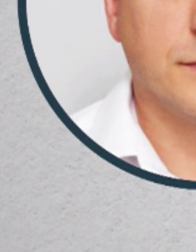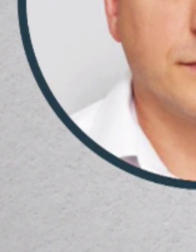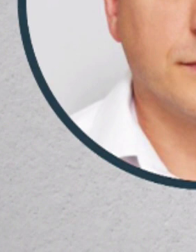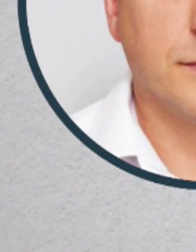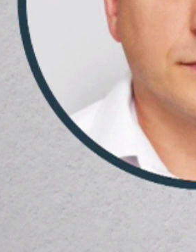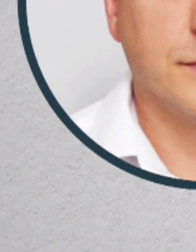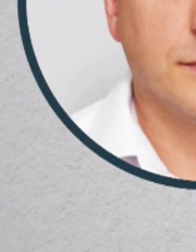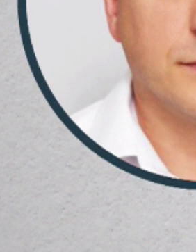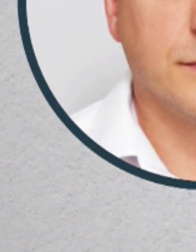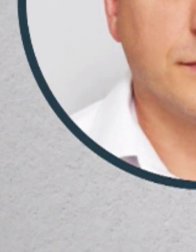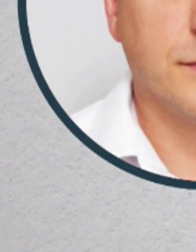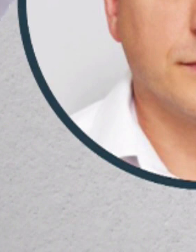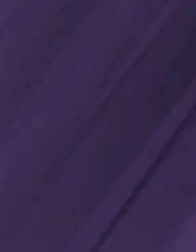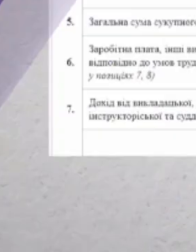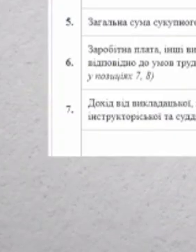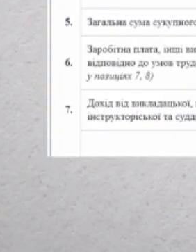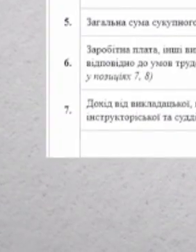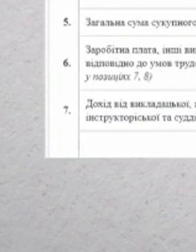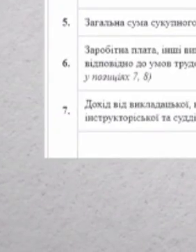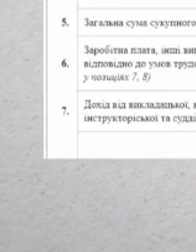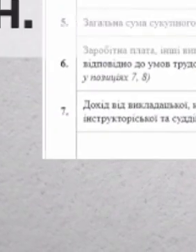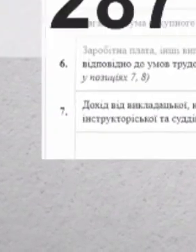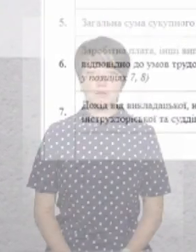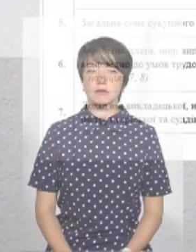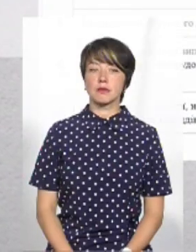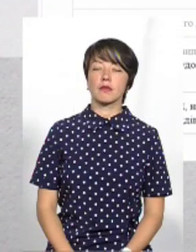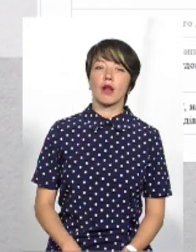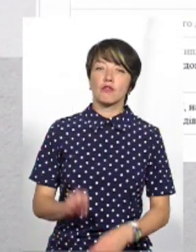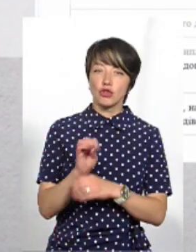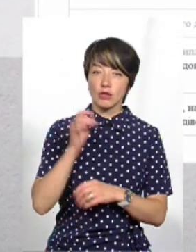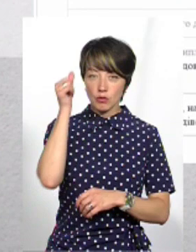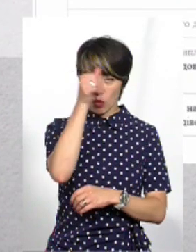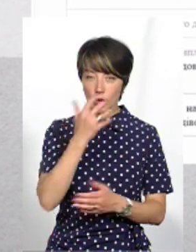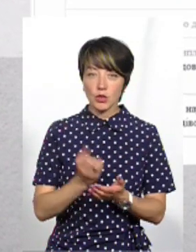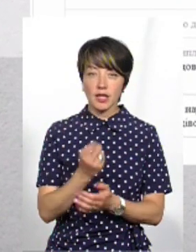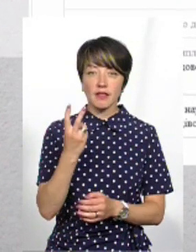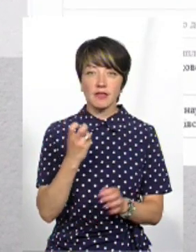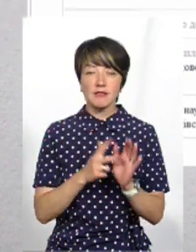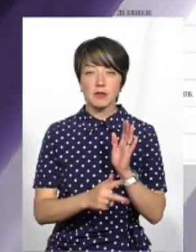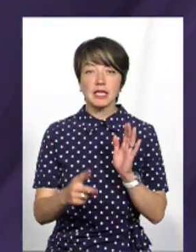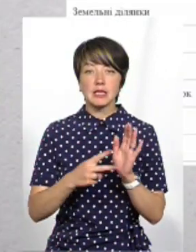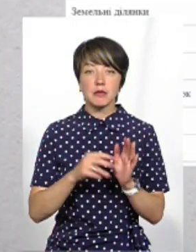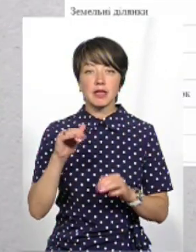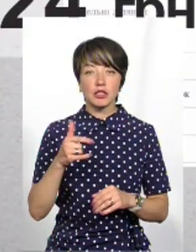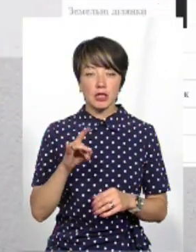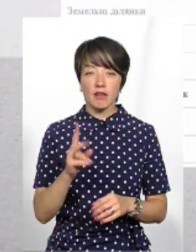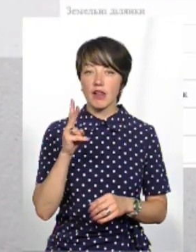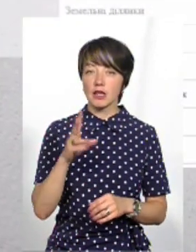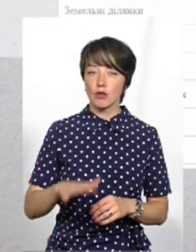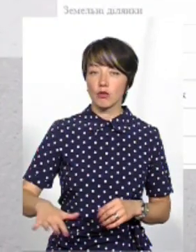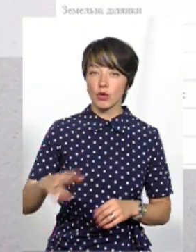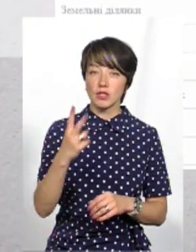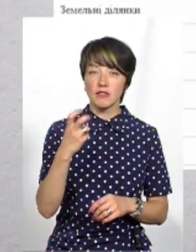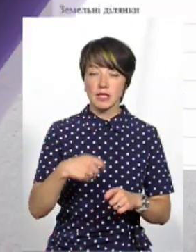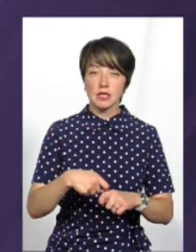На ЦВК зазначено, проживає у Львові. У 14-му задекларував загальний дохід 287 тисяч гривень, квартиру площею